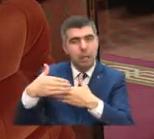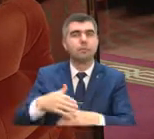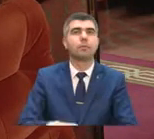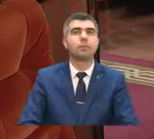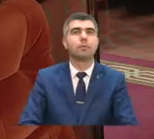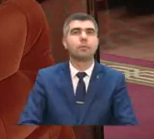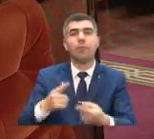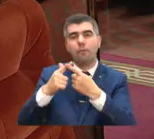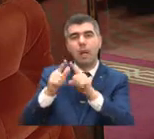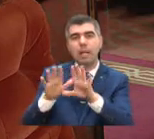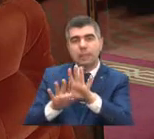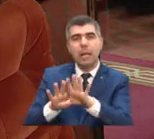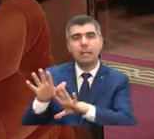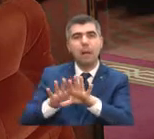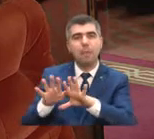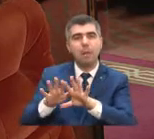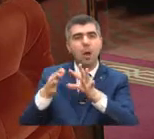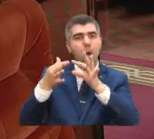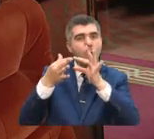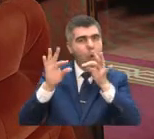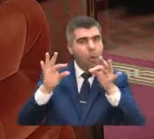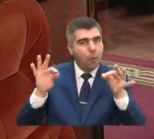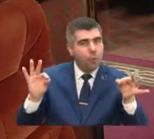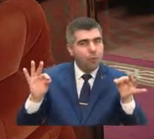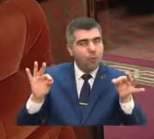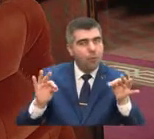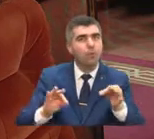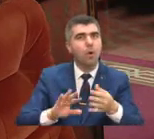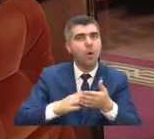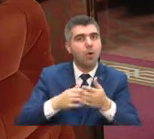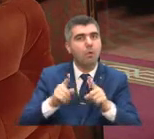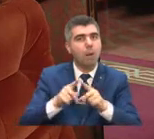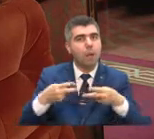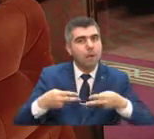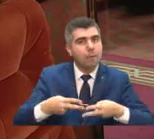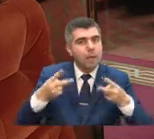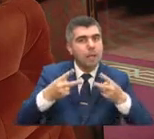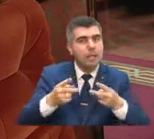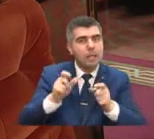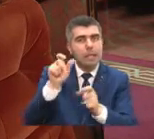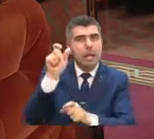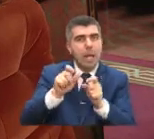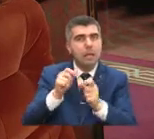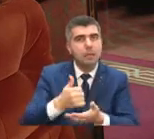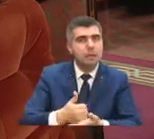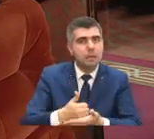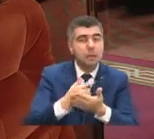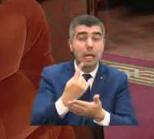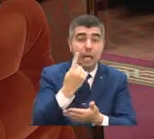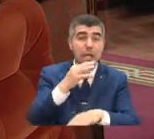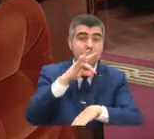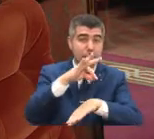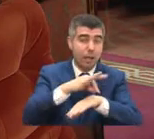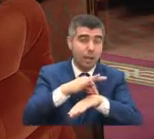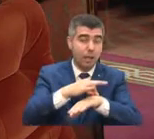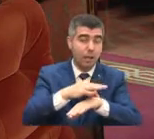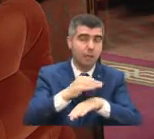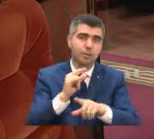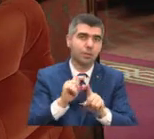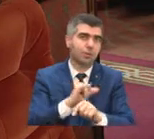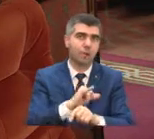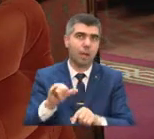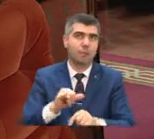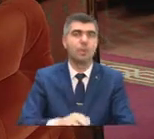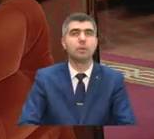مجموعه تدابير تم الاخذ ديالها من اجل محاربه هاد. باش نذكروا في دقيقه راه ما عندناش الوقت، اللي بغيت